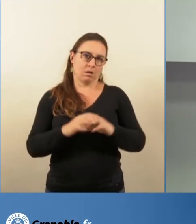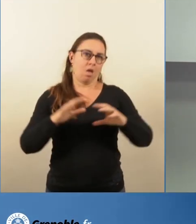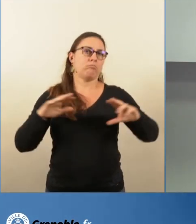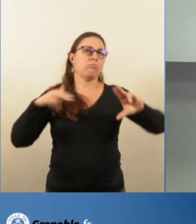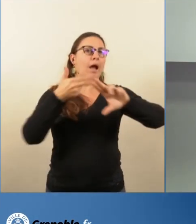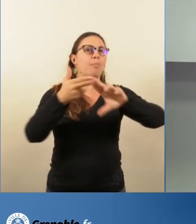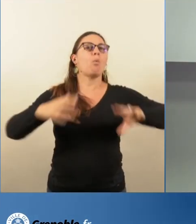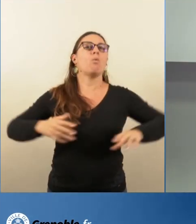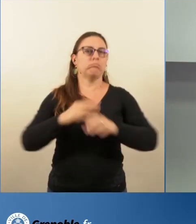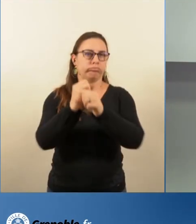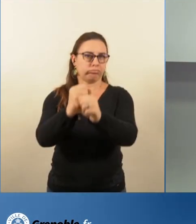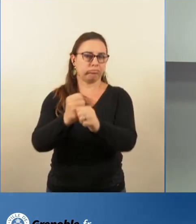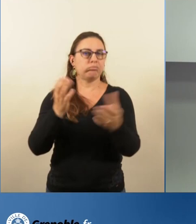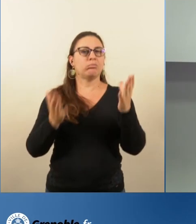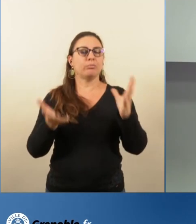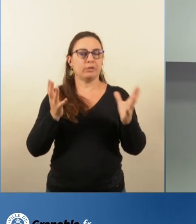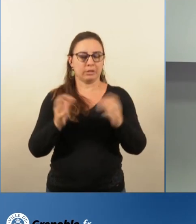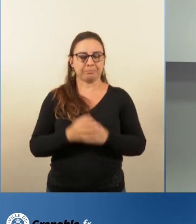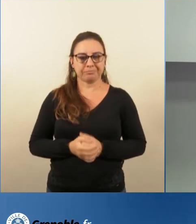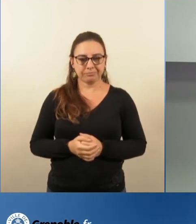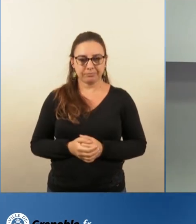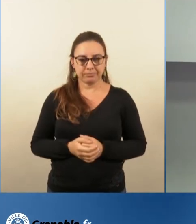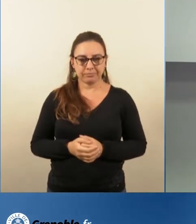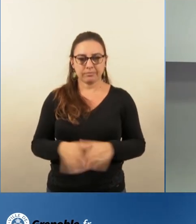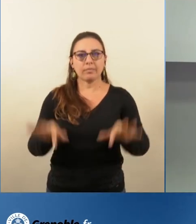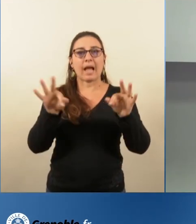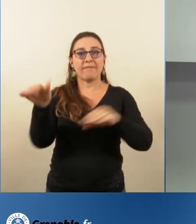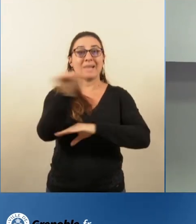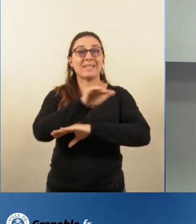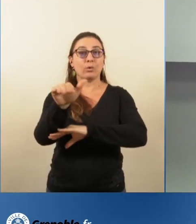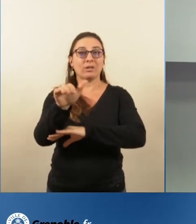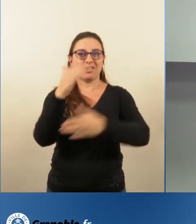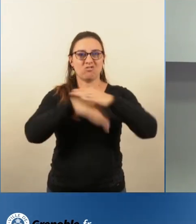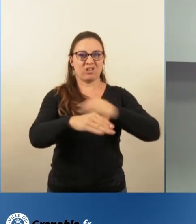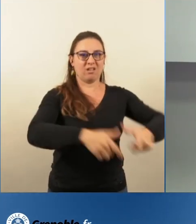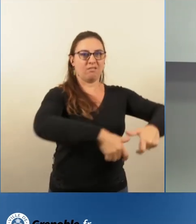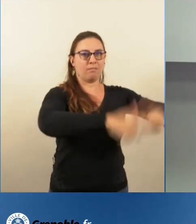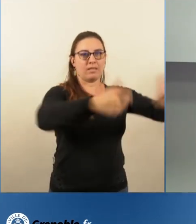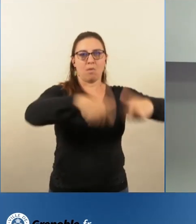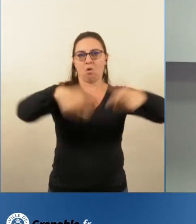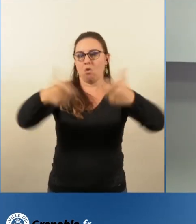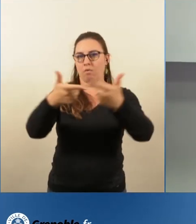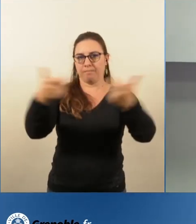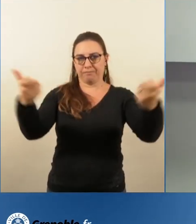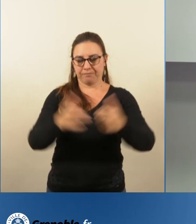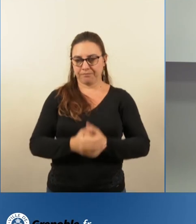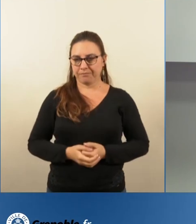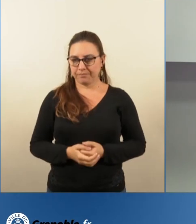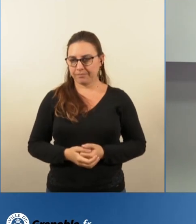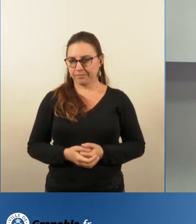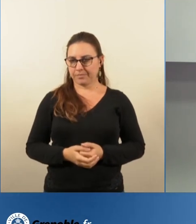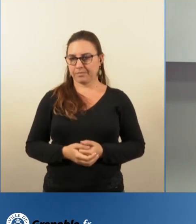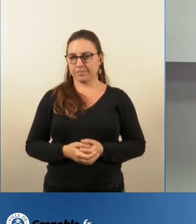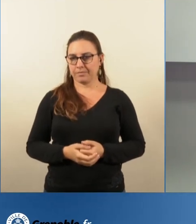le la question de l'amélioration de des questions de sécurité dans nos bâtiments parce que